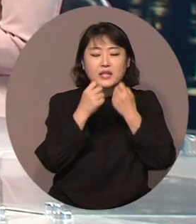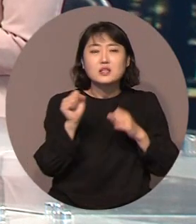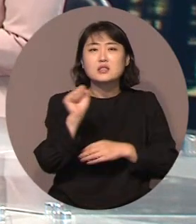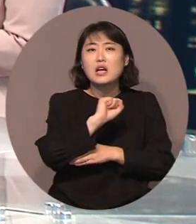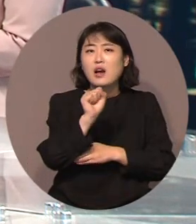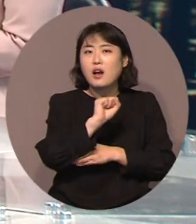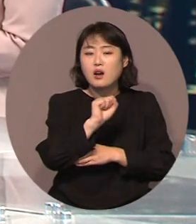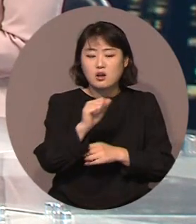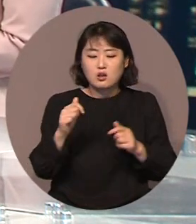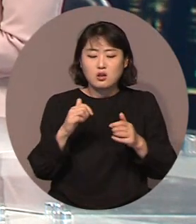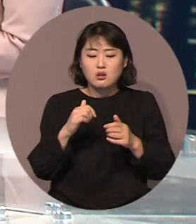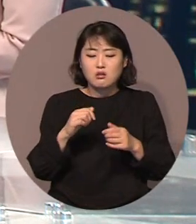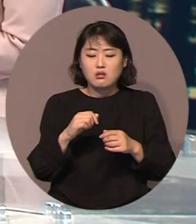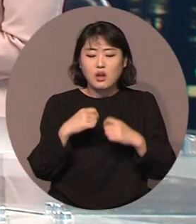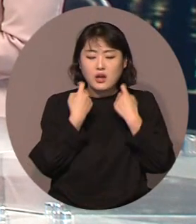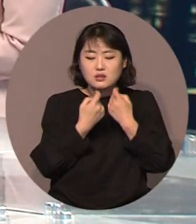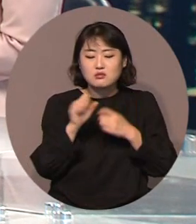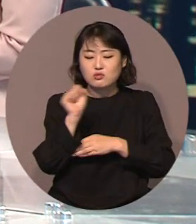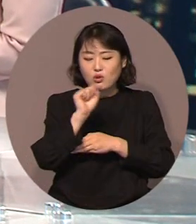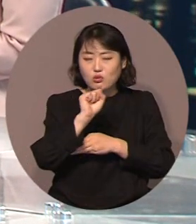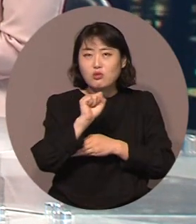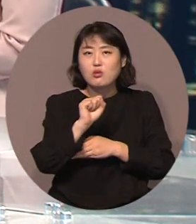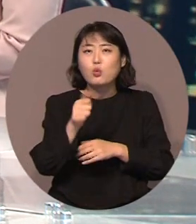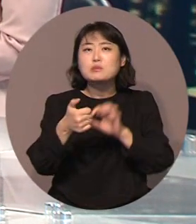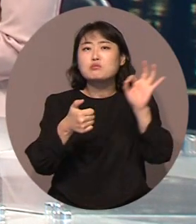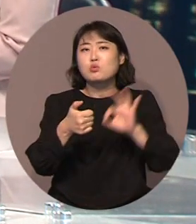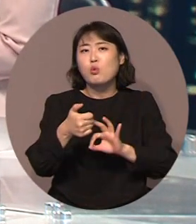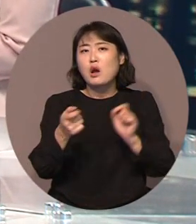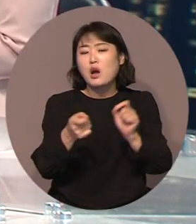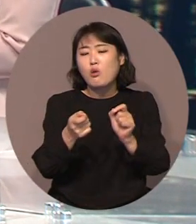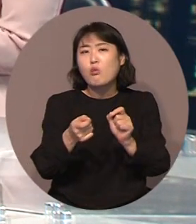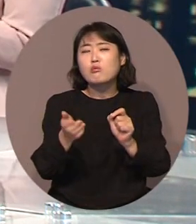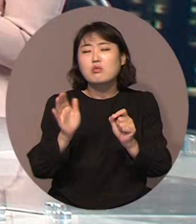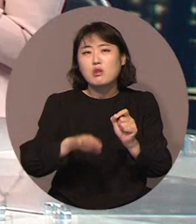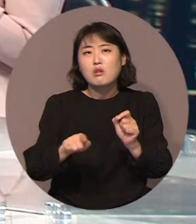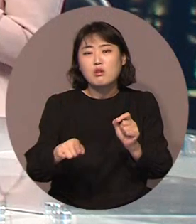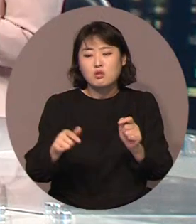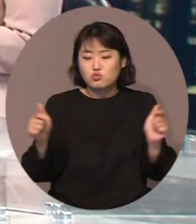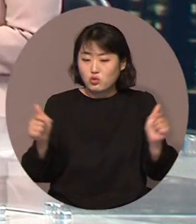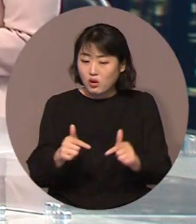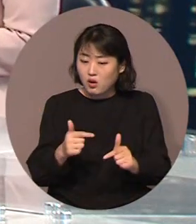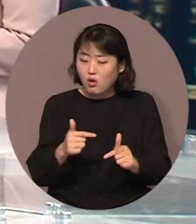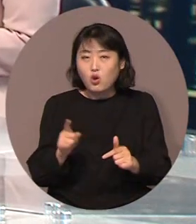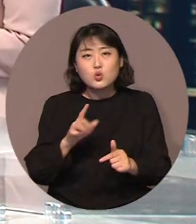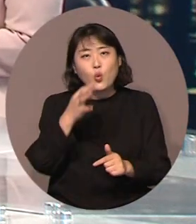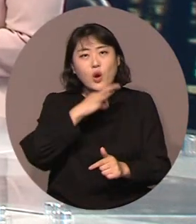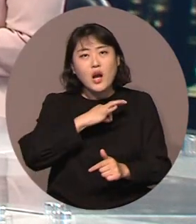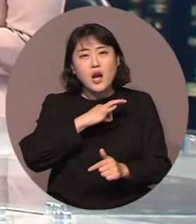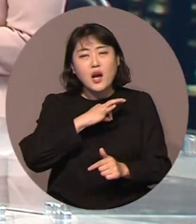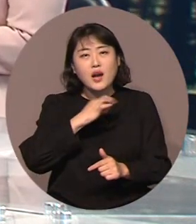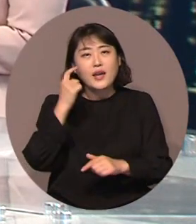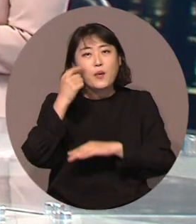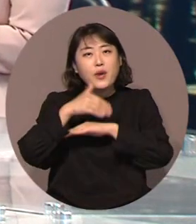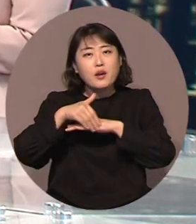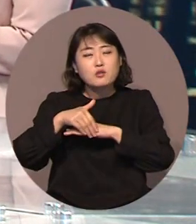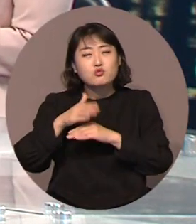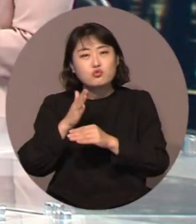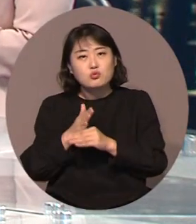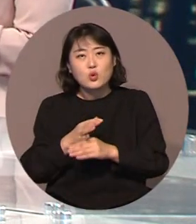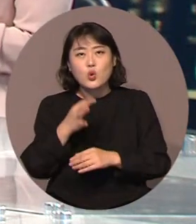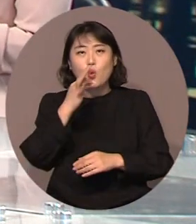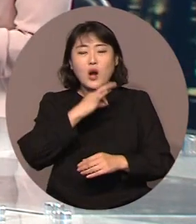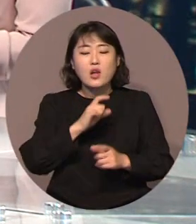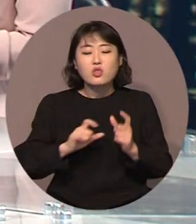이용률을 낮추기 힘들지 않을까 이런 지적도 있거든요. 어느 정도 효과를 예상하고 계신 건지 그리고 또 혹시